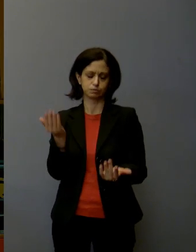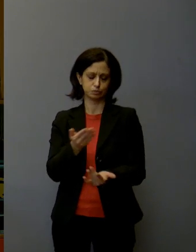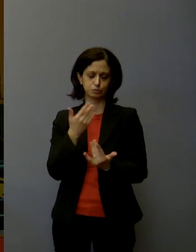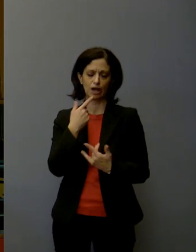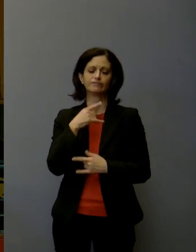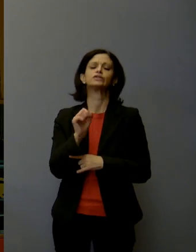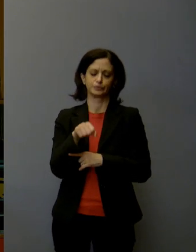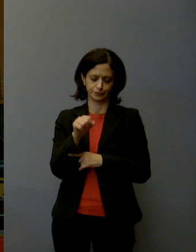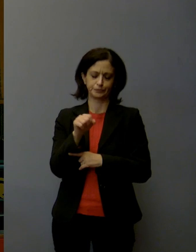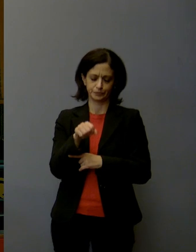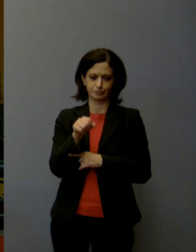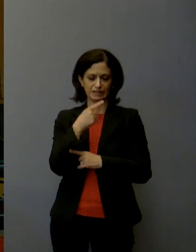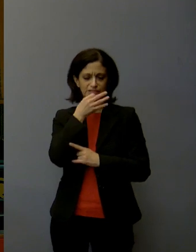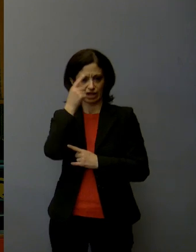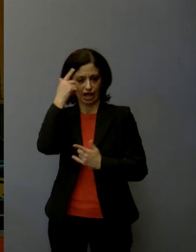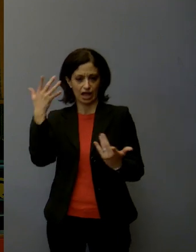allora